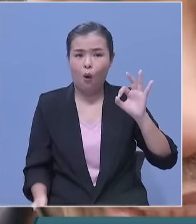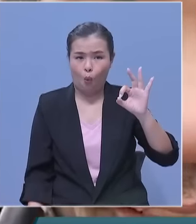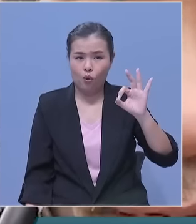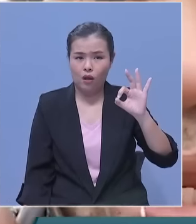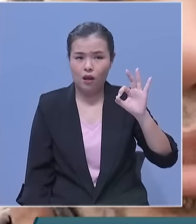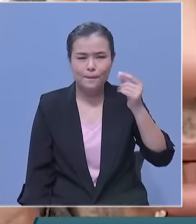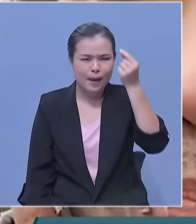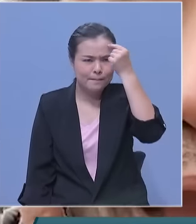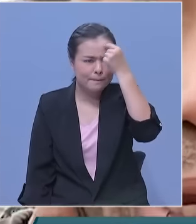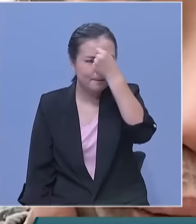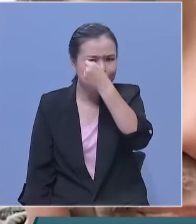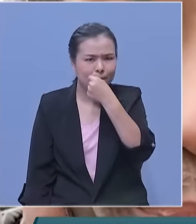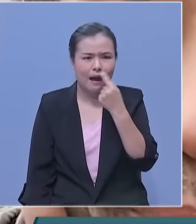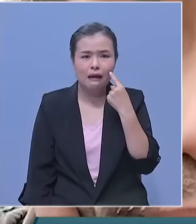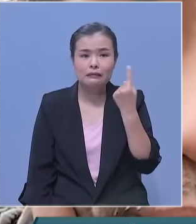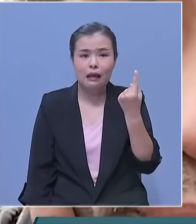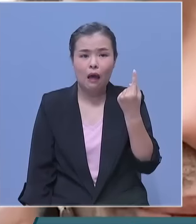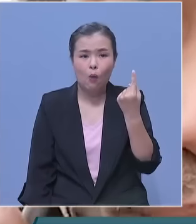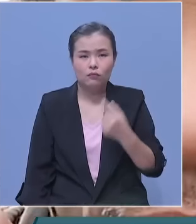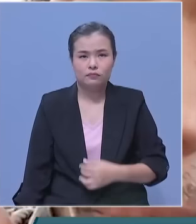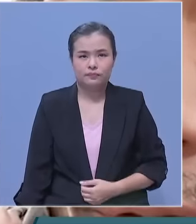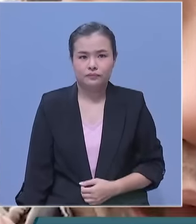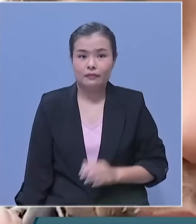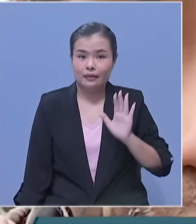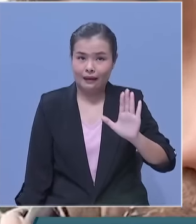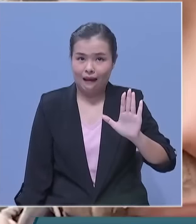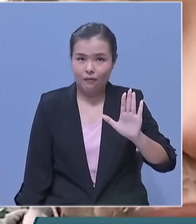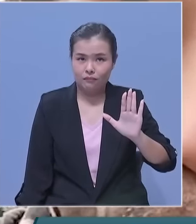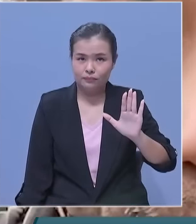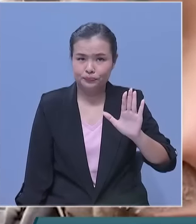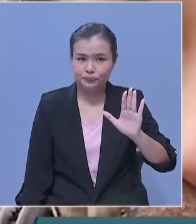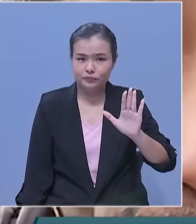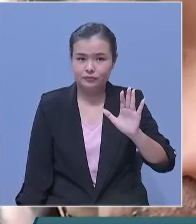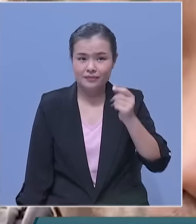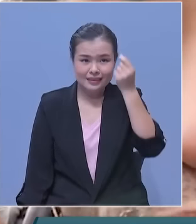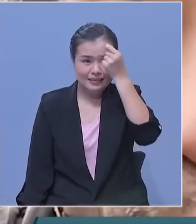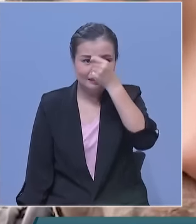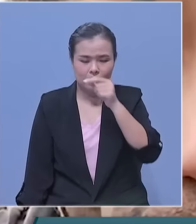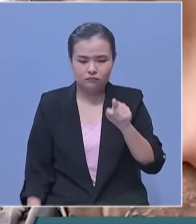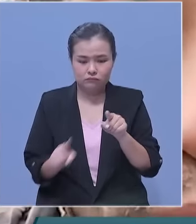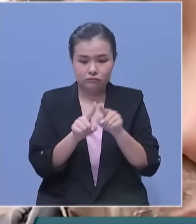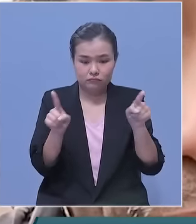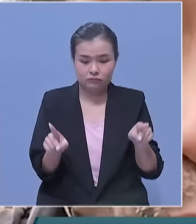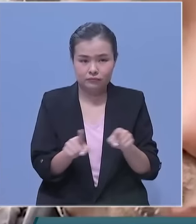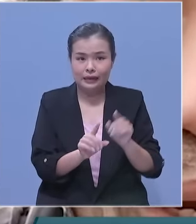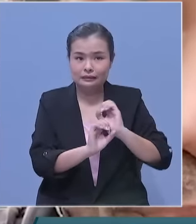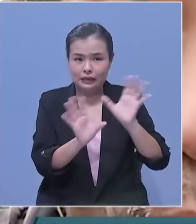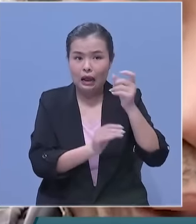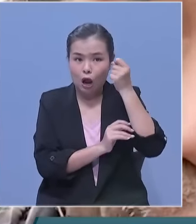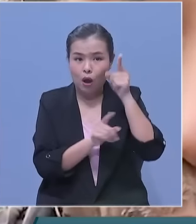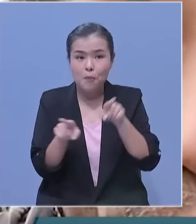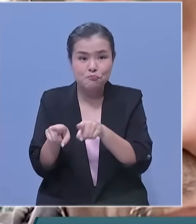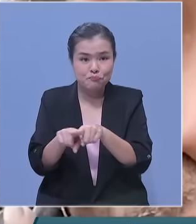มีแค่รอยสักนี่แหละคือถ้าสมมุติว่าจะห้ามคนไม่มีรอยสักเข้าชมทำป้ายให้ชัดเจนด้วยจะได้เข้าใจตร